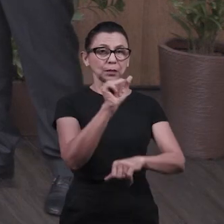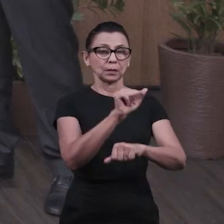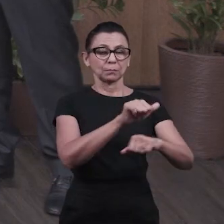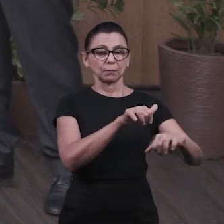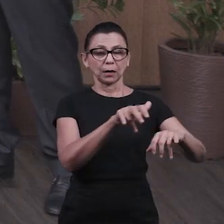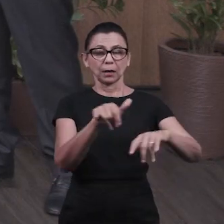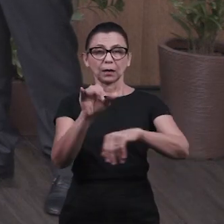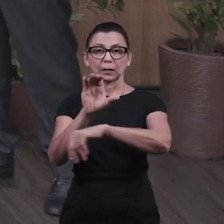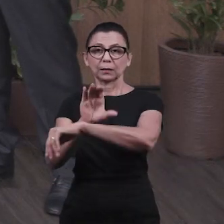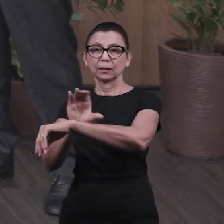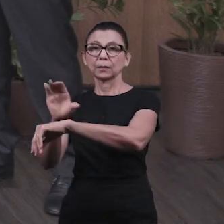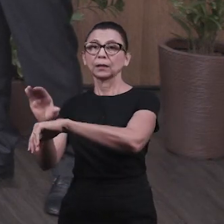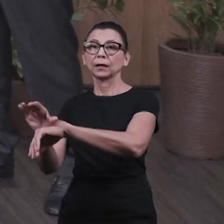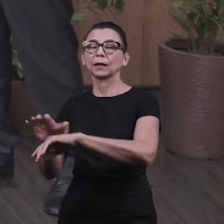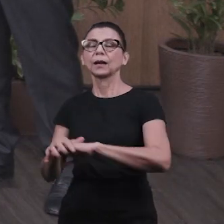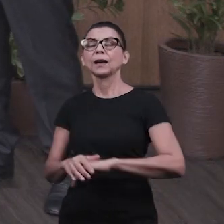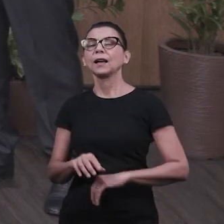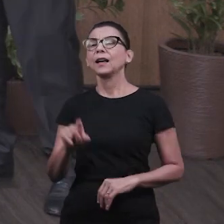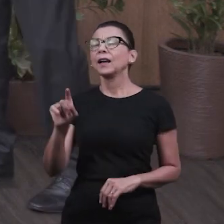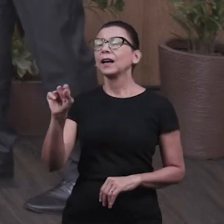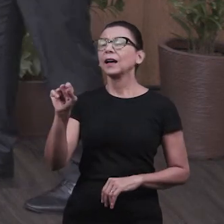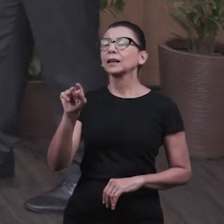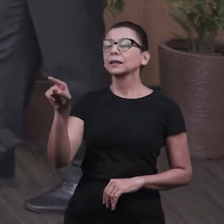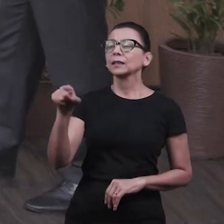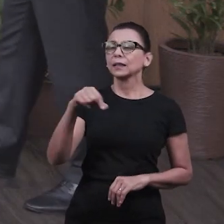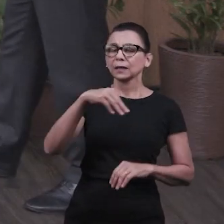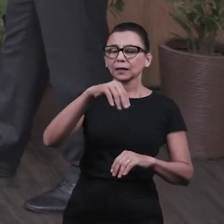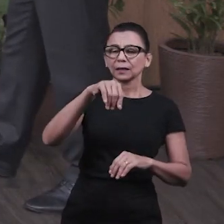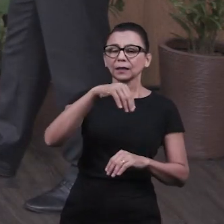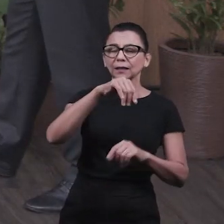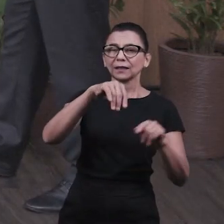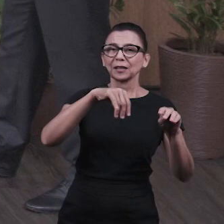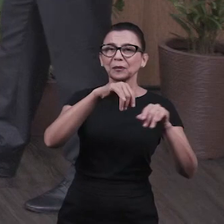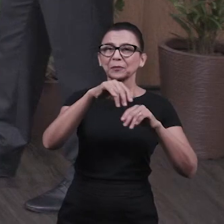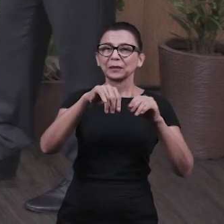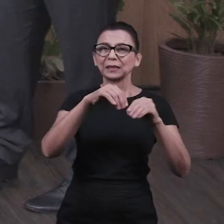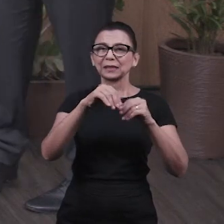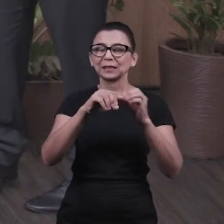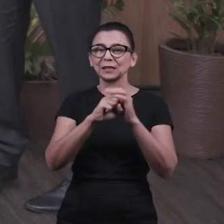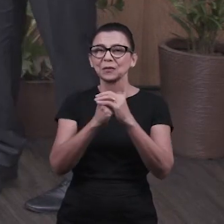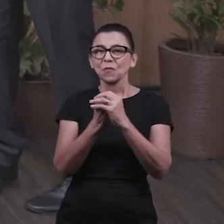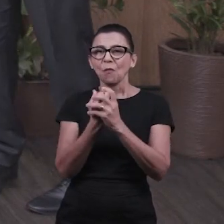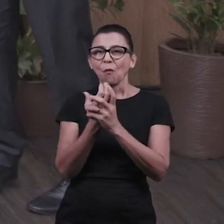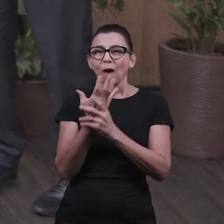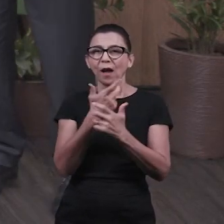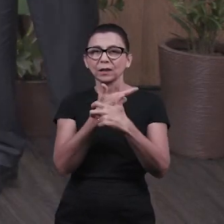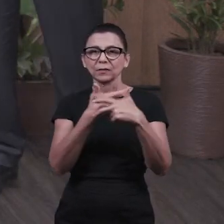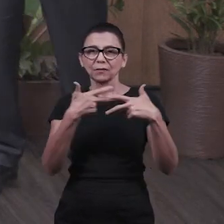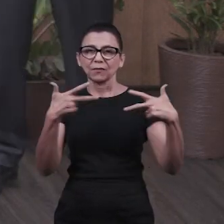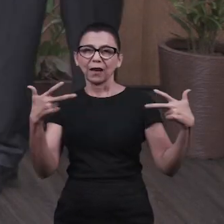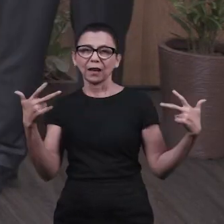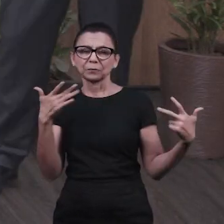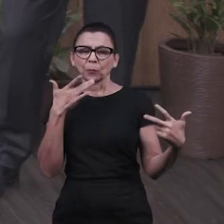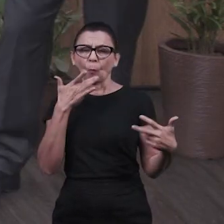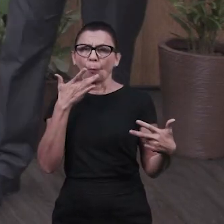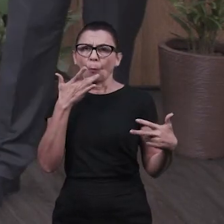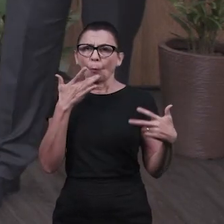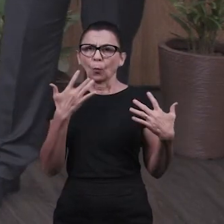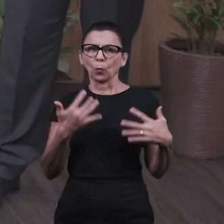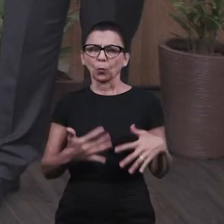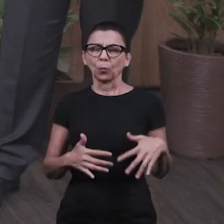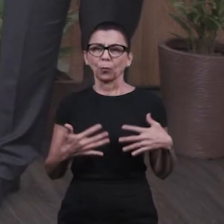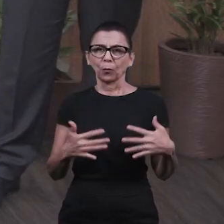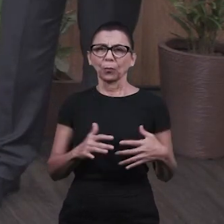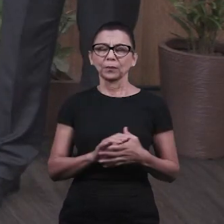Donc cet assaisonnement dont vous nous avez dit il y a peu, les herbes amères, qui sont un type prophétique de